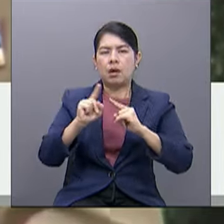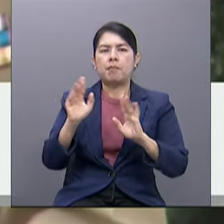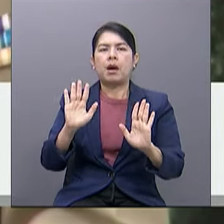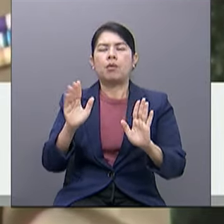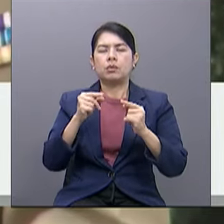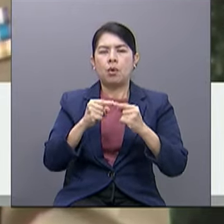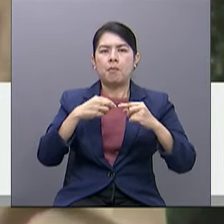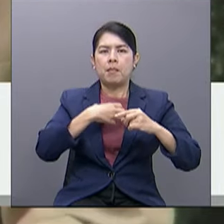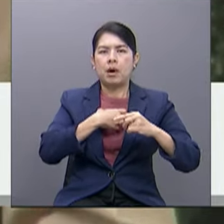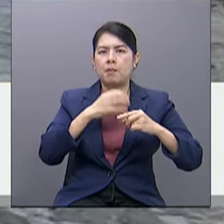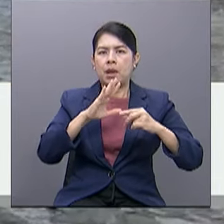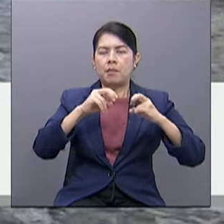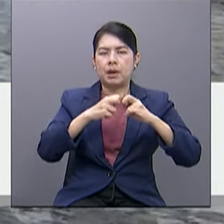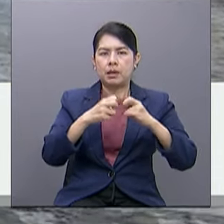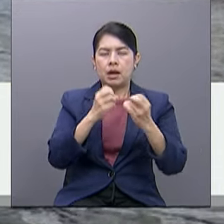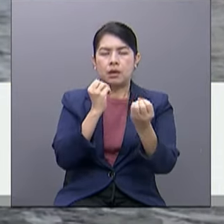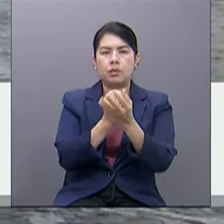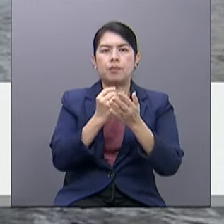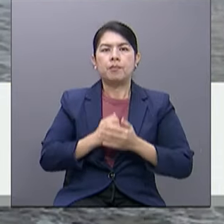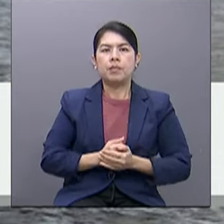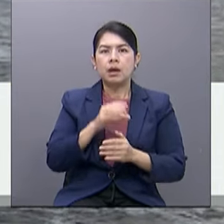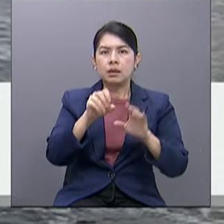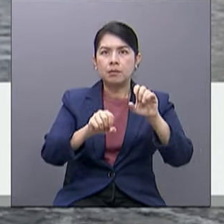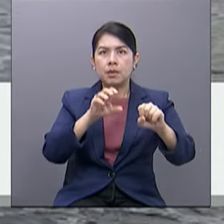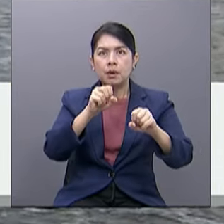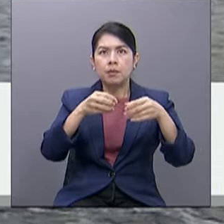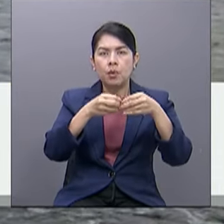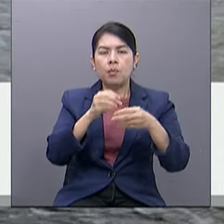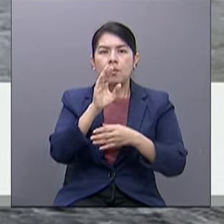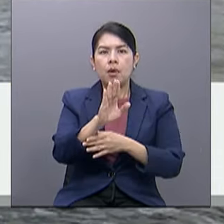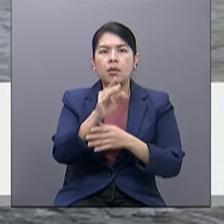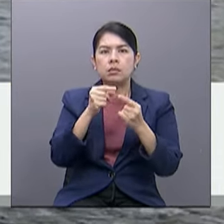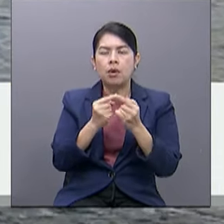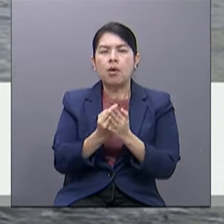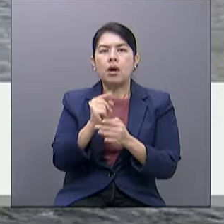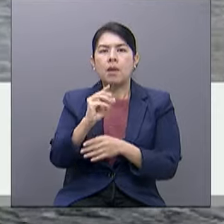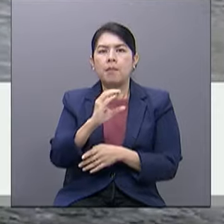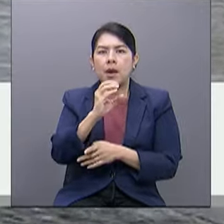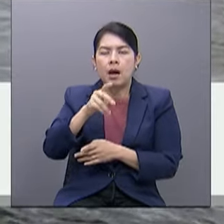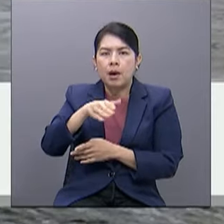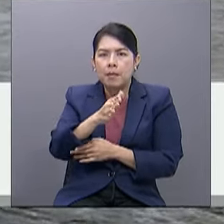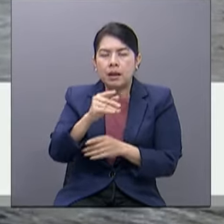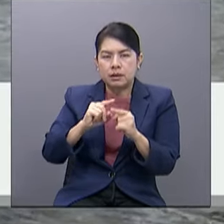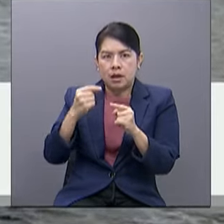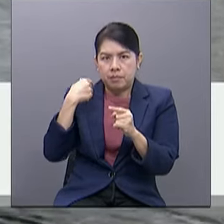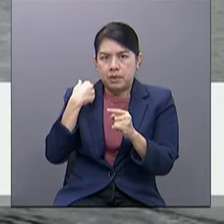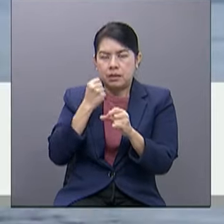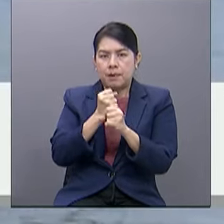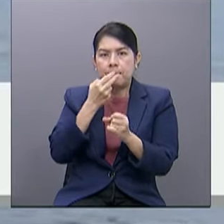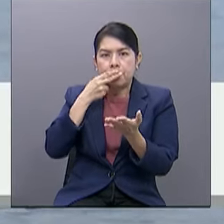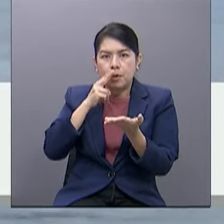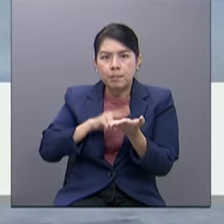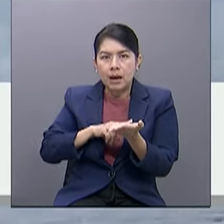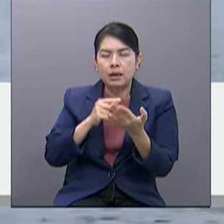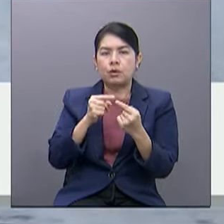ชนจนกระทั่งมีการจับกุมชาวประมงที่ใช้โพงพางและประชุมหารือกันนะคะซึ่งก็ได้ทำหนังสือในนามจังหวัดส